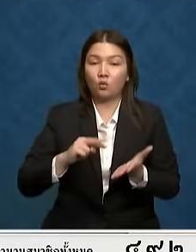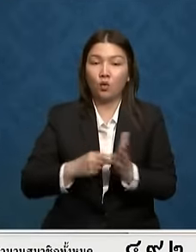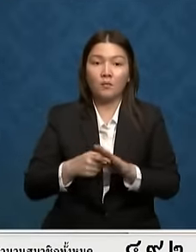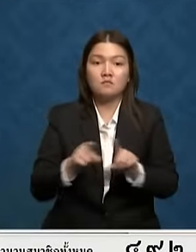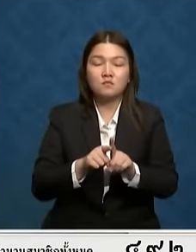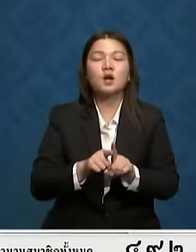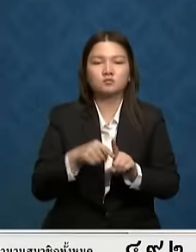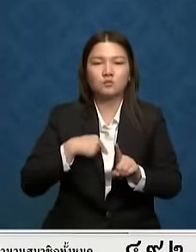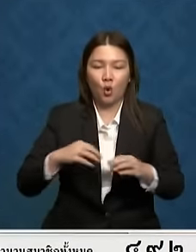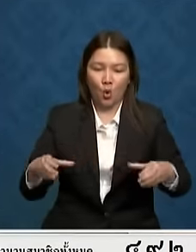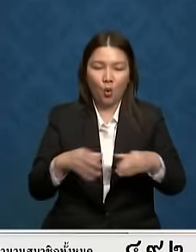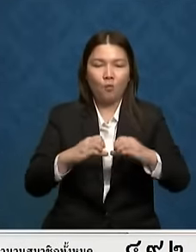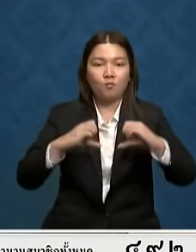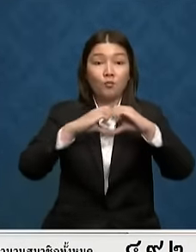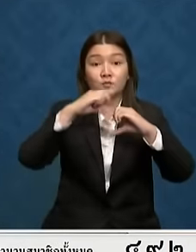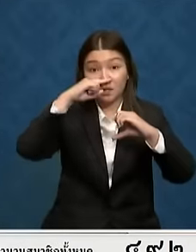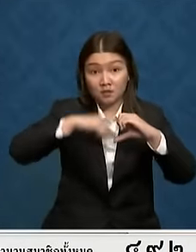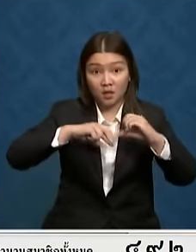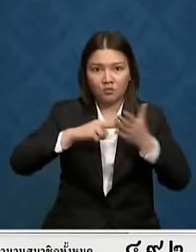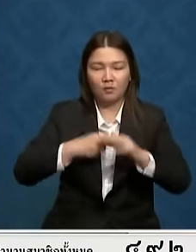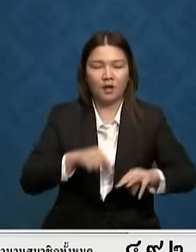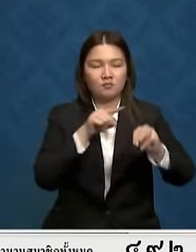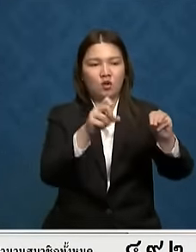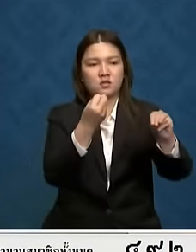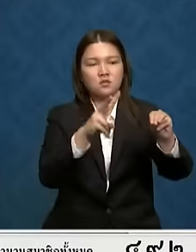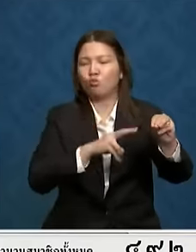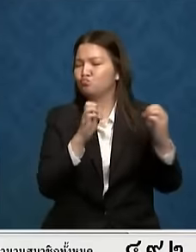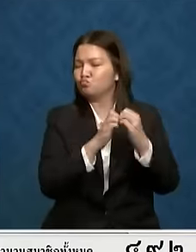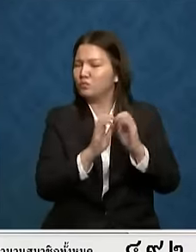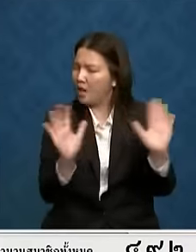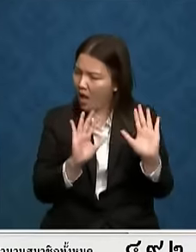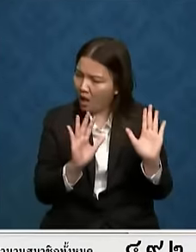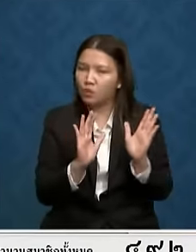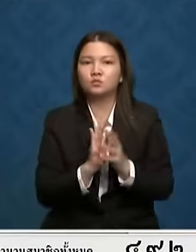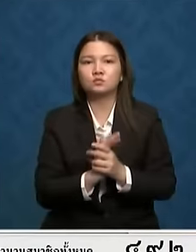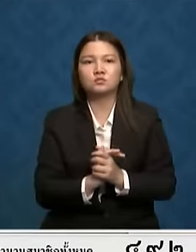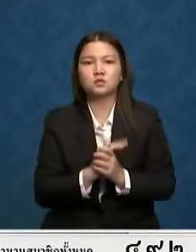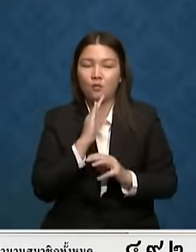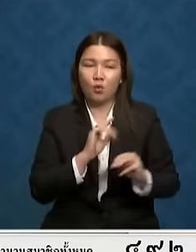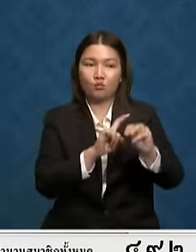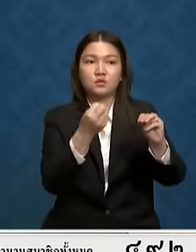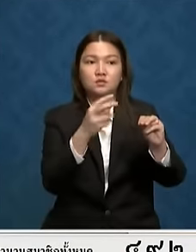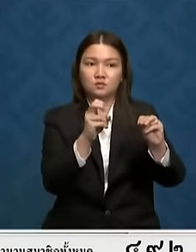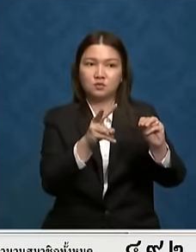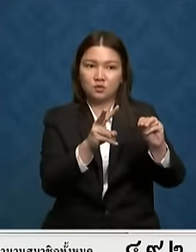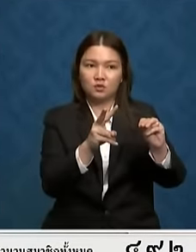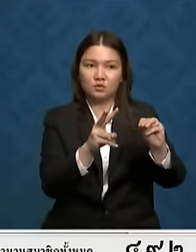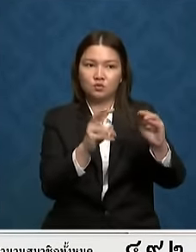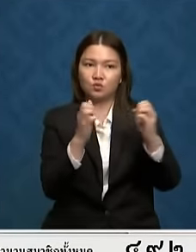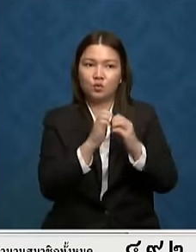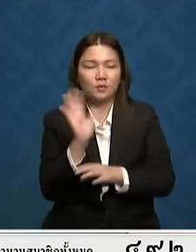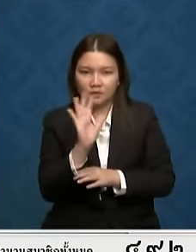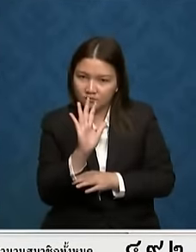ด้วยที่จะแตะต้องมาตรา1-2แม้แต่แตะต้องนะคะจะว่าแค่